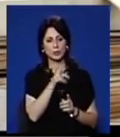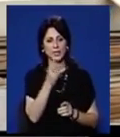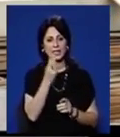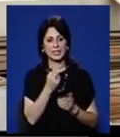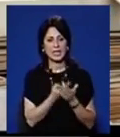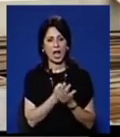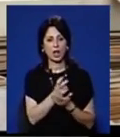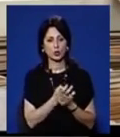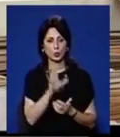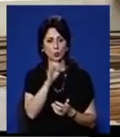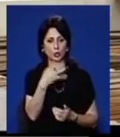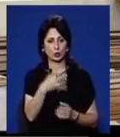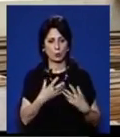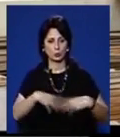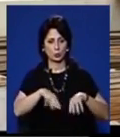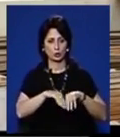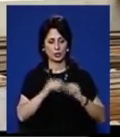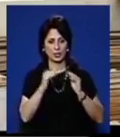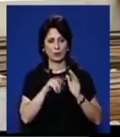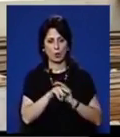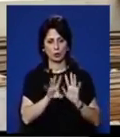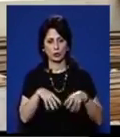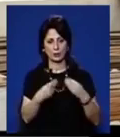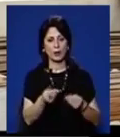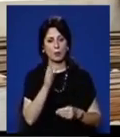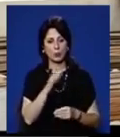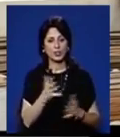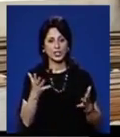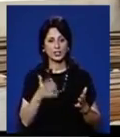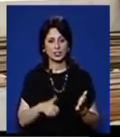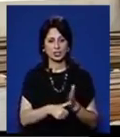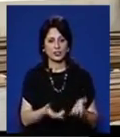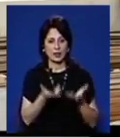წყალდობაში გადაეცემა 540 ოჯახს ბინა, დევნილ ოჯახს, რა ძირიშობა იქნება მათთვის.